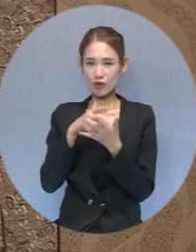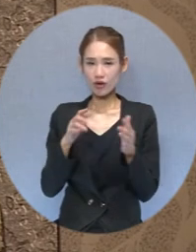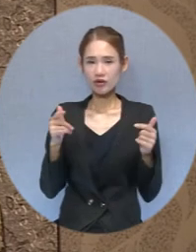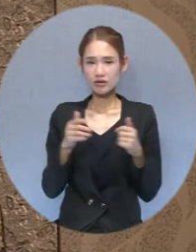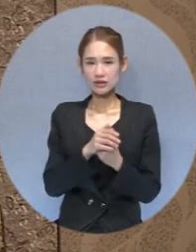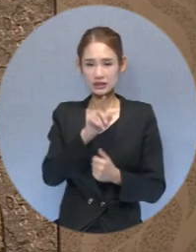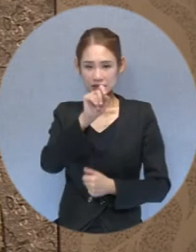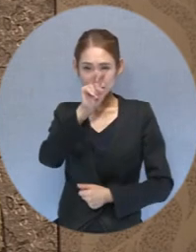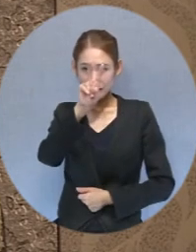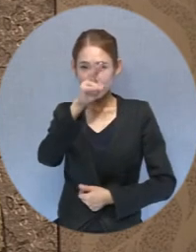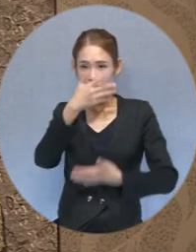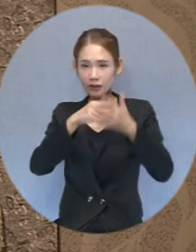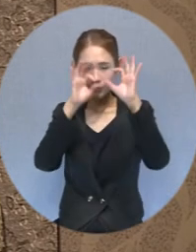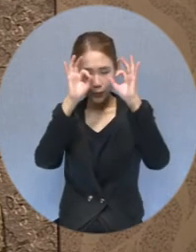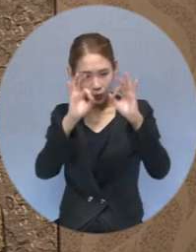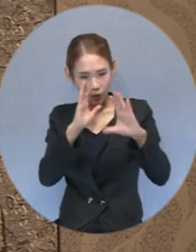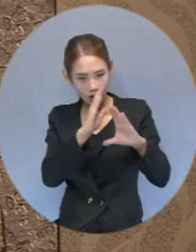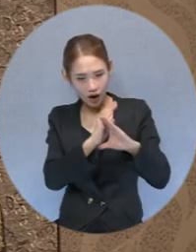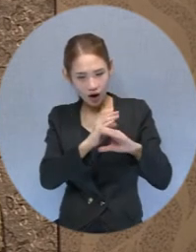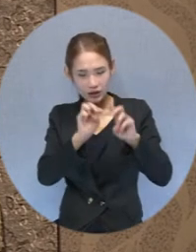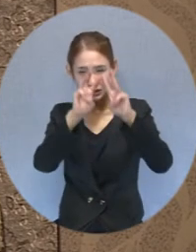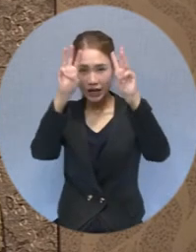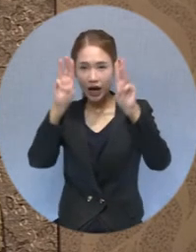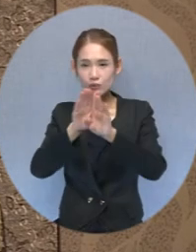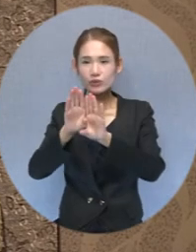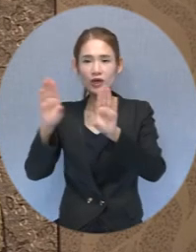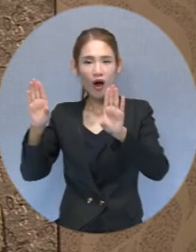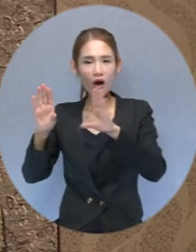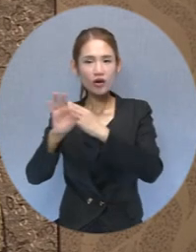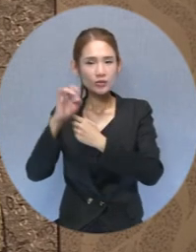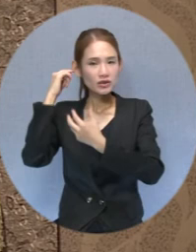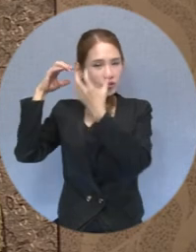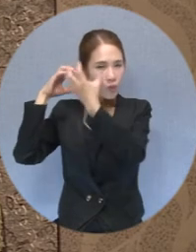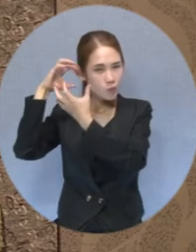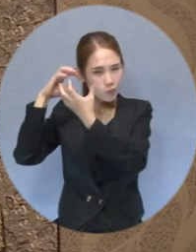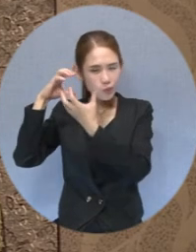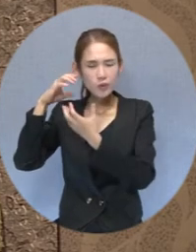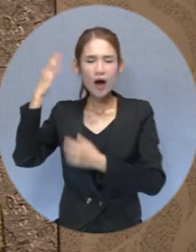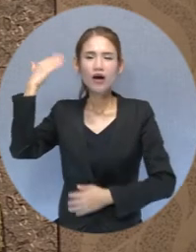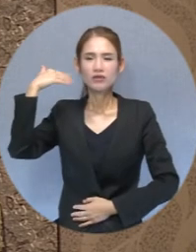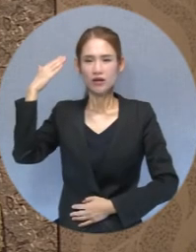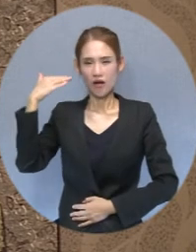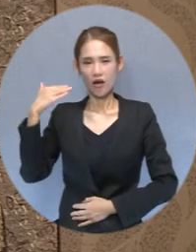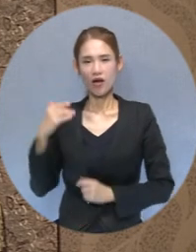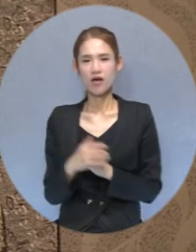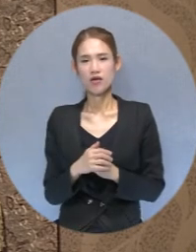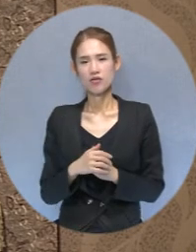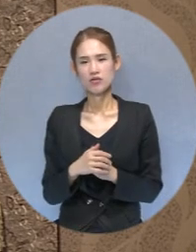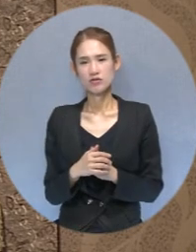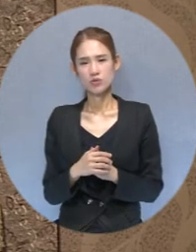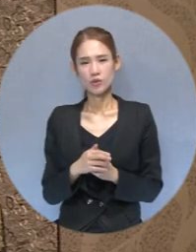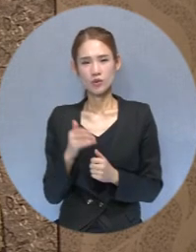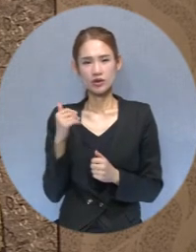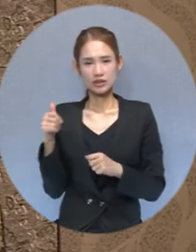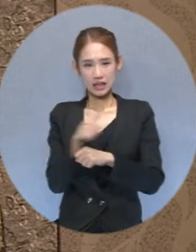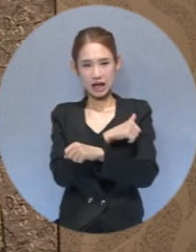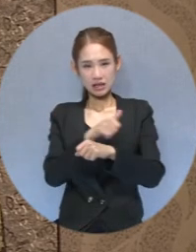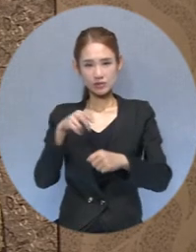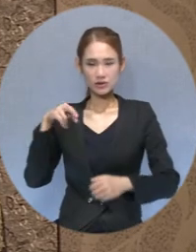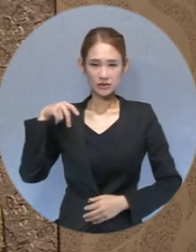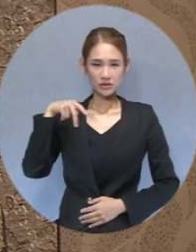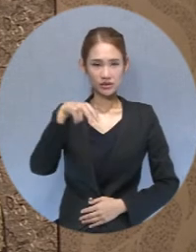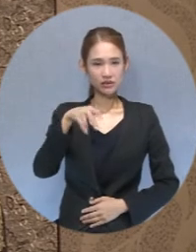TV를 보다가도 창문을 열어놓으면 이제 TV 소리가 안 들리고 그다음에 아. 우리가 요즘은 다니면서 전화 통화를 굉장히 많이 하잖아요.